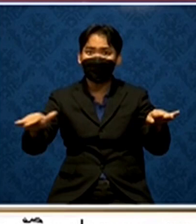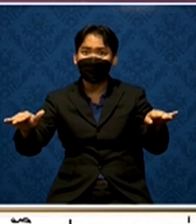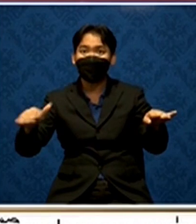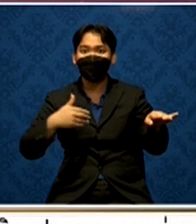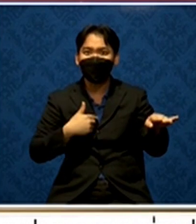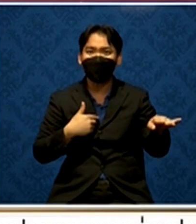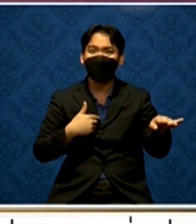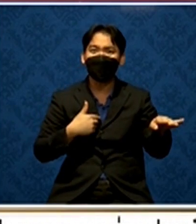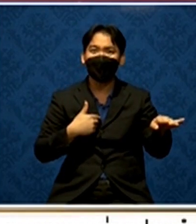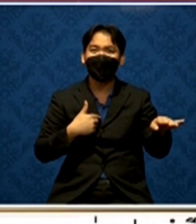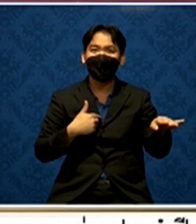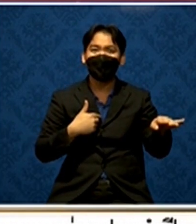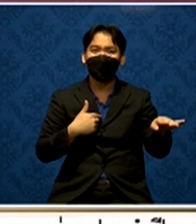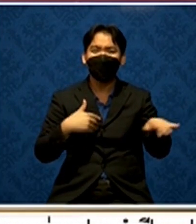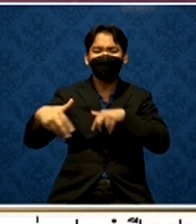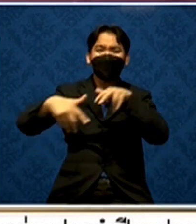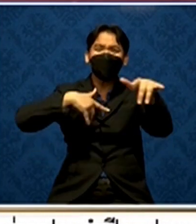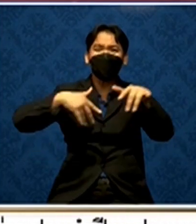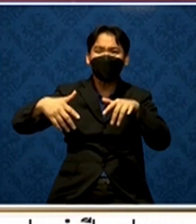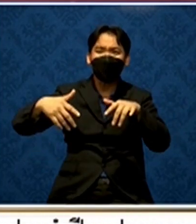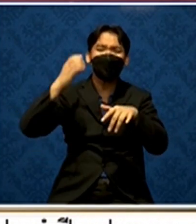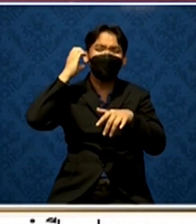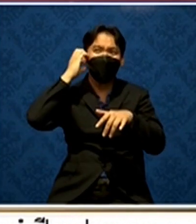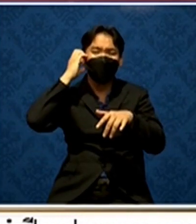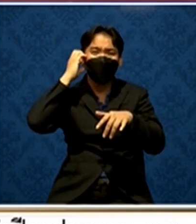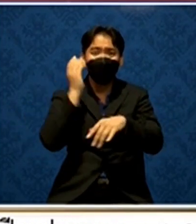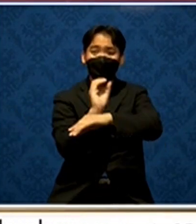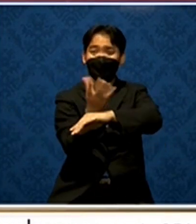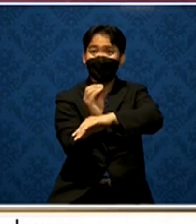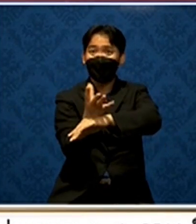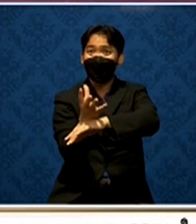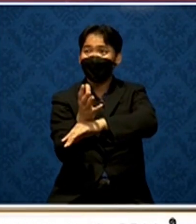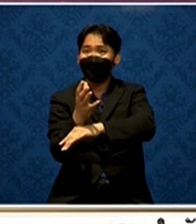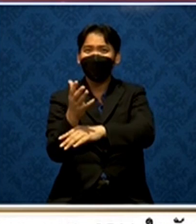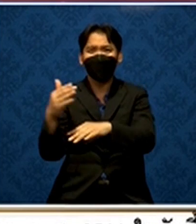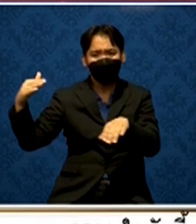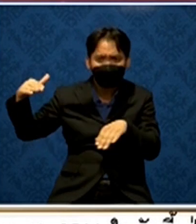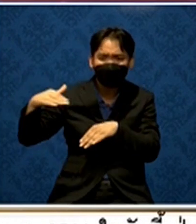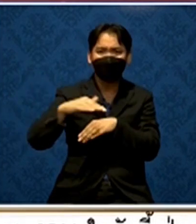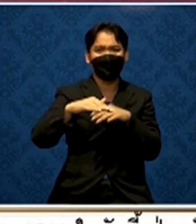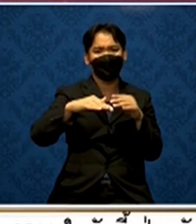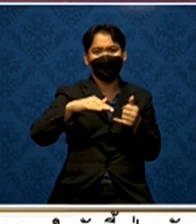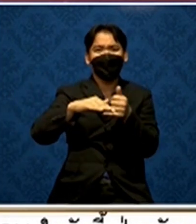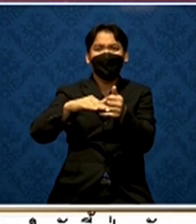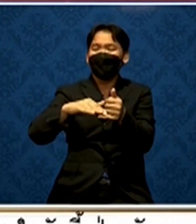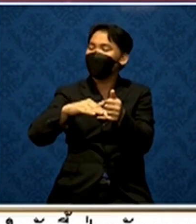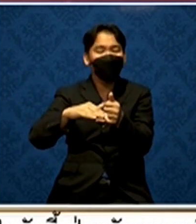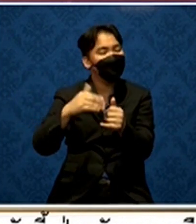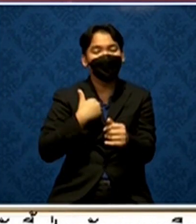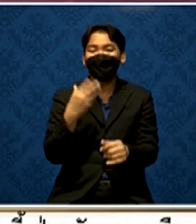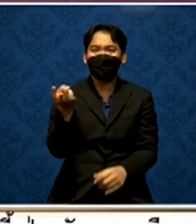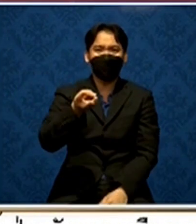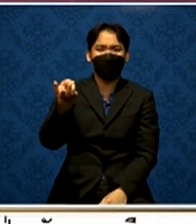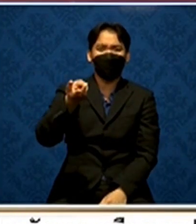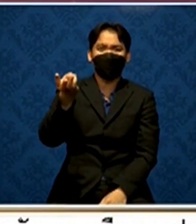าลสำหรับประชาชนยังไม่เกิดขึ้นทั่วทั้งประเทศนี่คือสิ่งที่บุคลากร